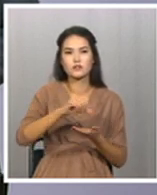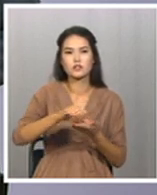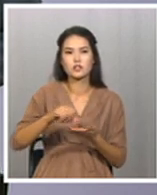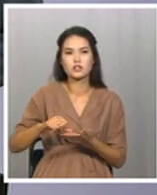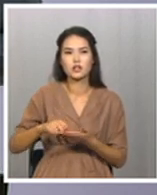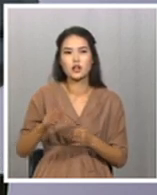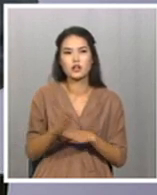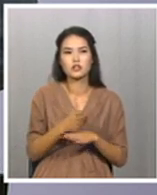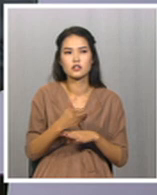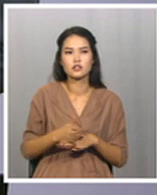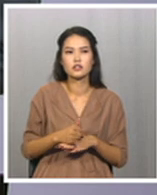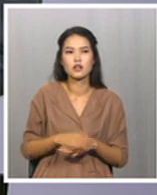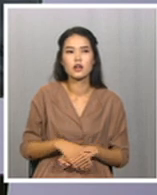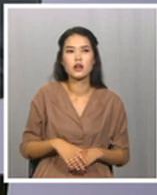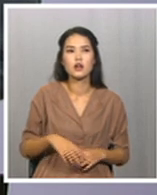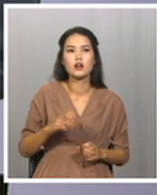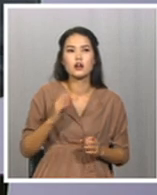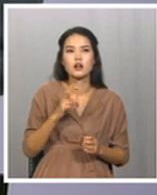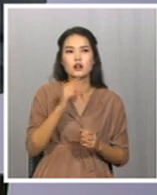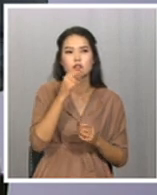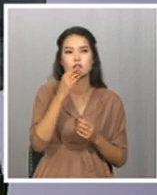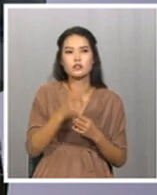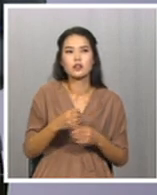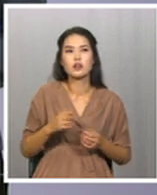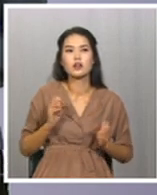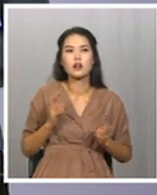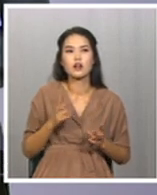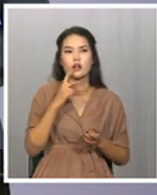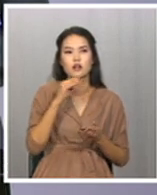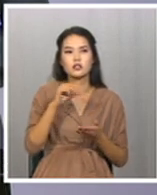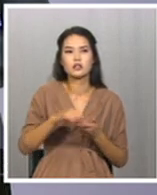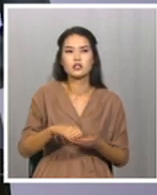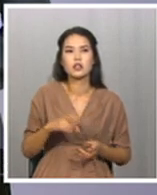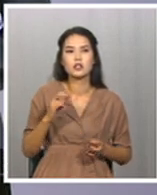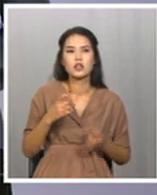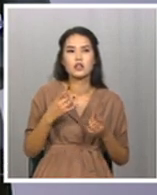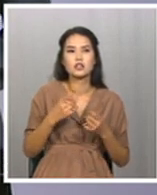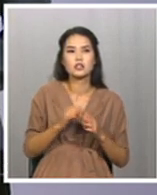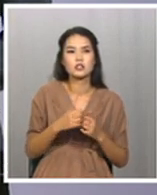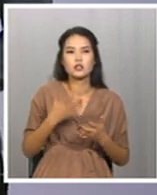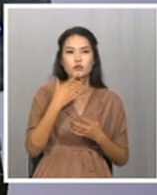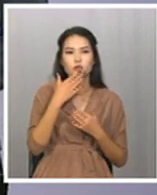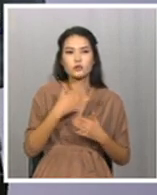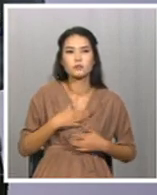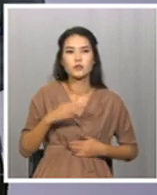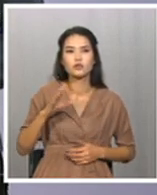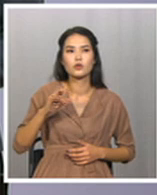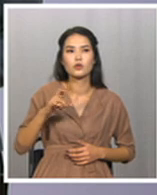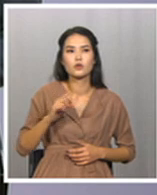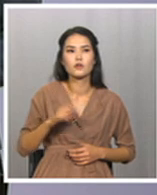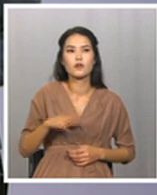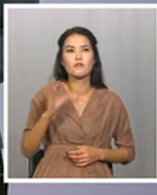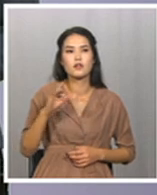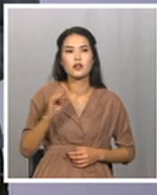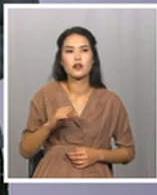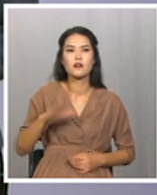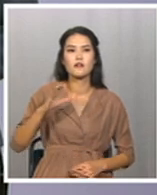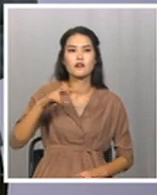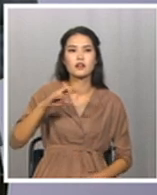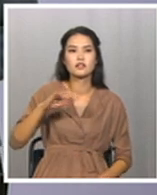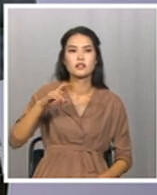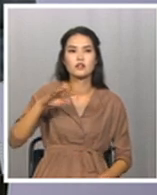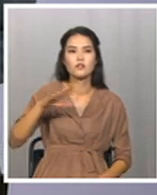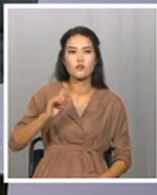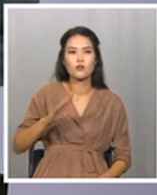отдельности. Ответьте на вопросы. Как отнеслись к неразделенной любви Желткова Вера, Василий